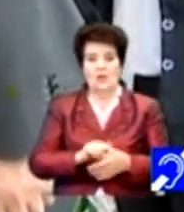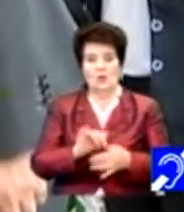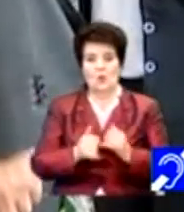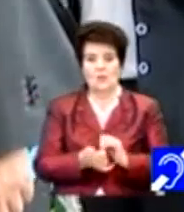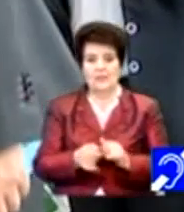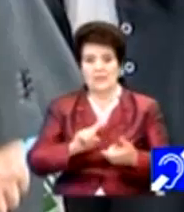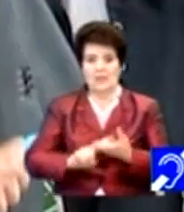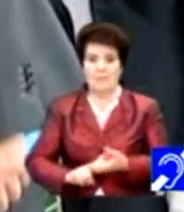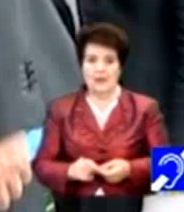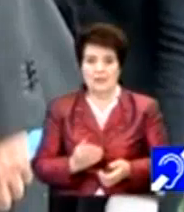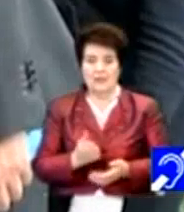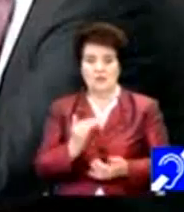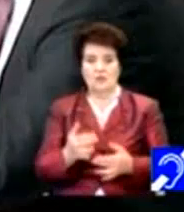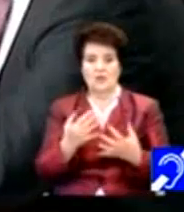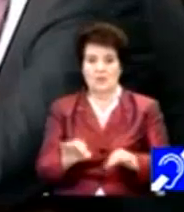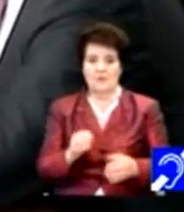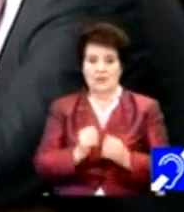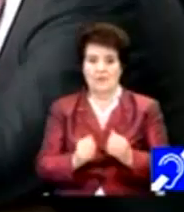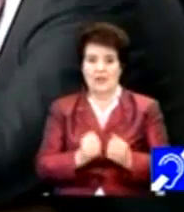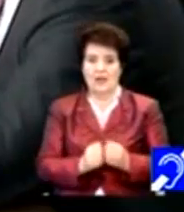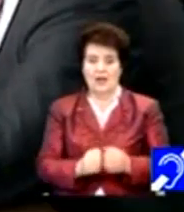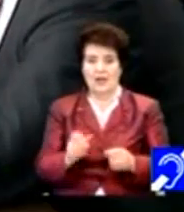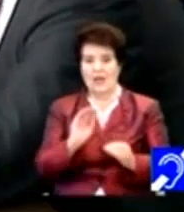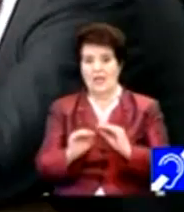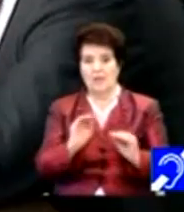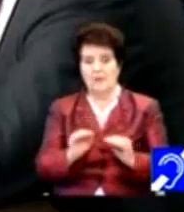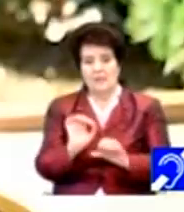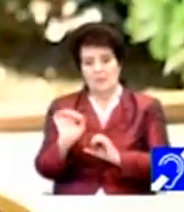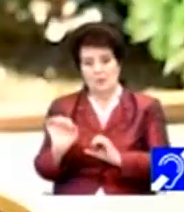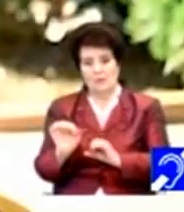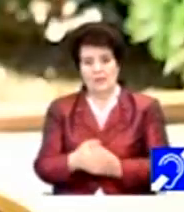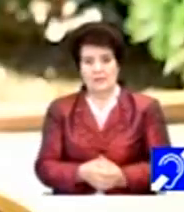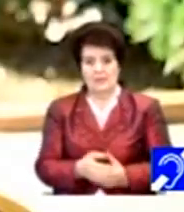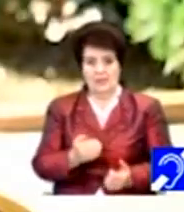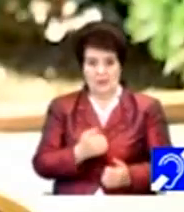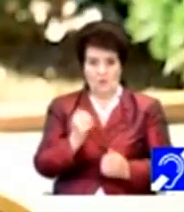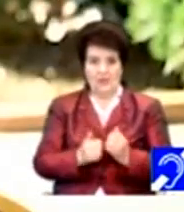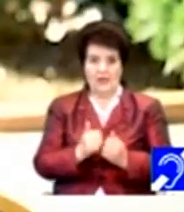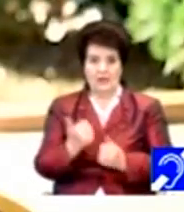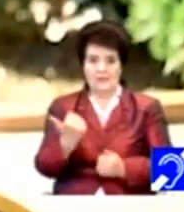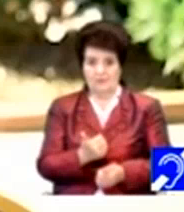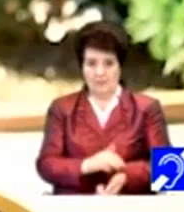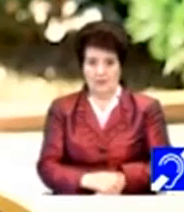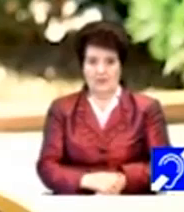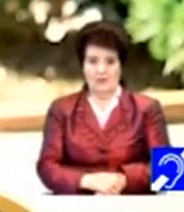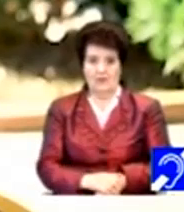de pandemie și ia în derâdere pe cei care poartă echipament de protecție. Eu